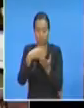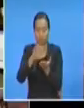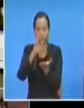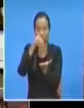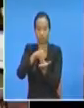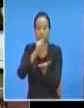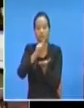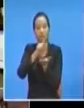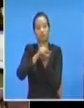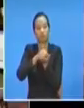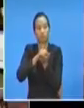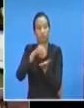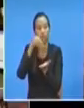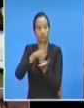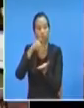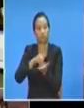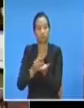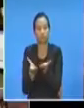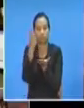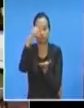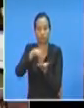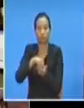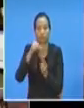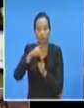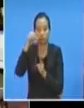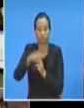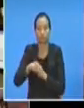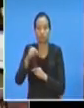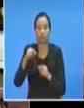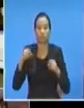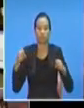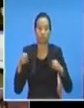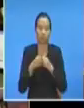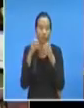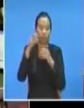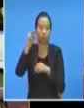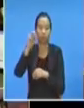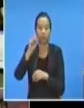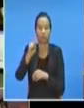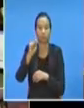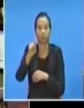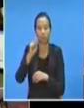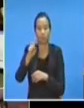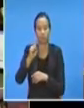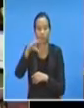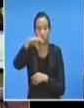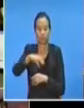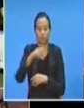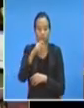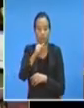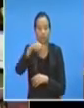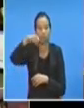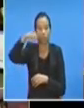าศูนย์รวมสั่งการเหตุฉุกเฉินเมืองซูโจของเราเป็นศูนย์รับแจ้งเห